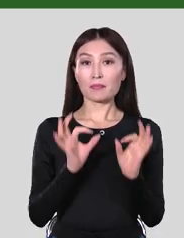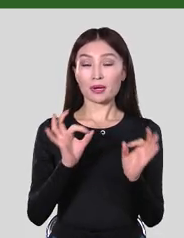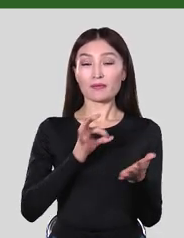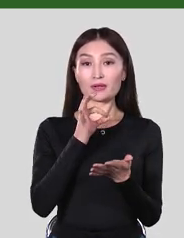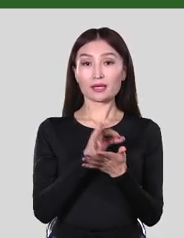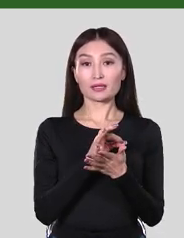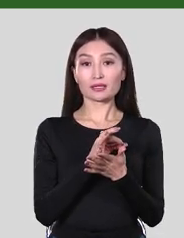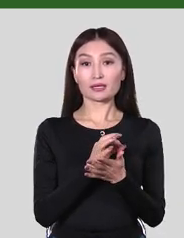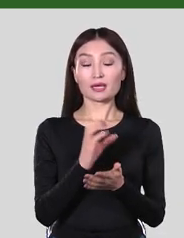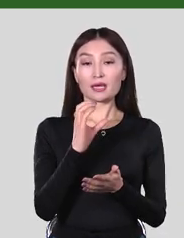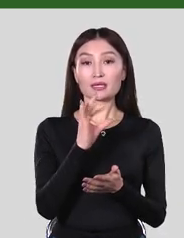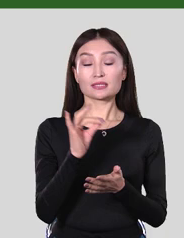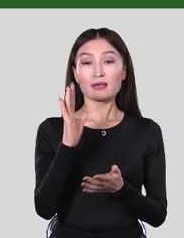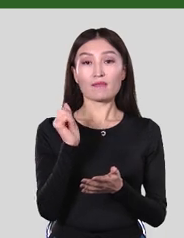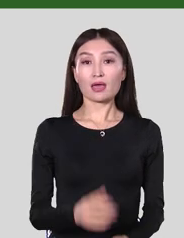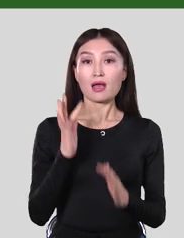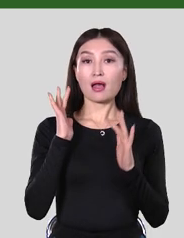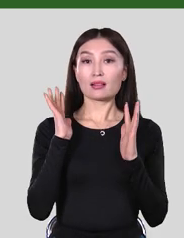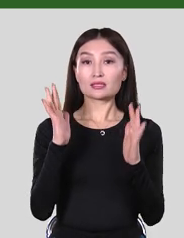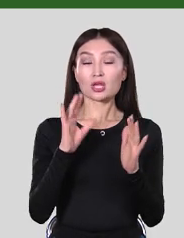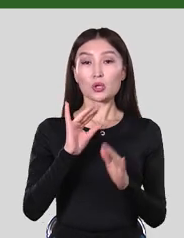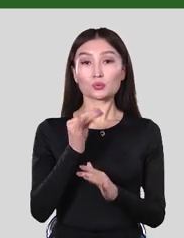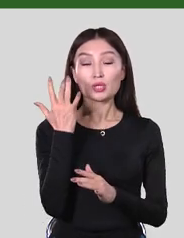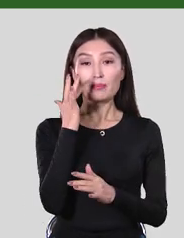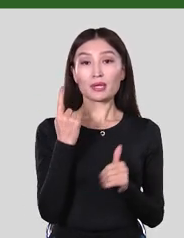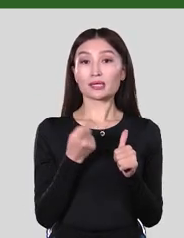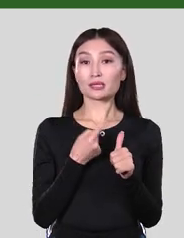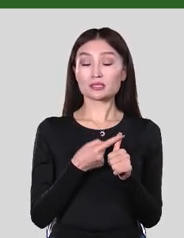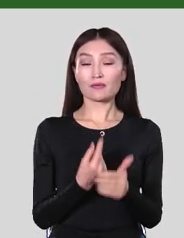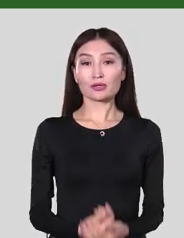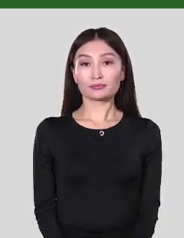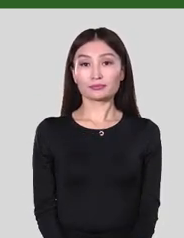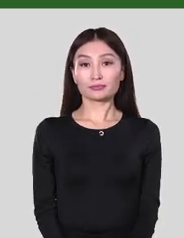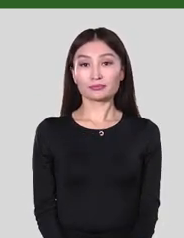Правильный ответ – сейба. Леса в Южной Америке называют.